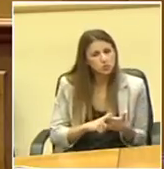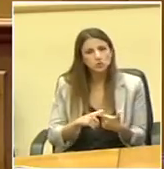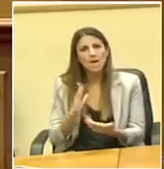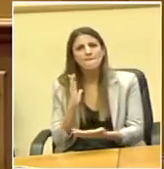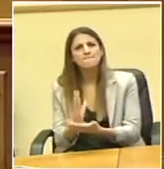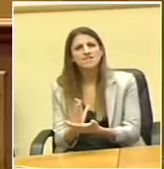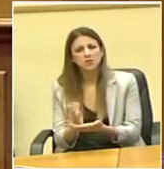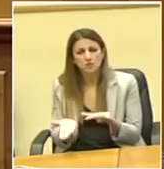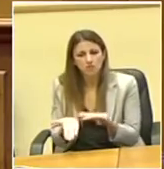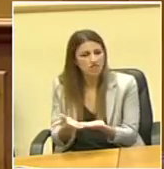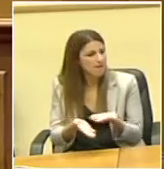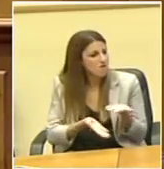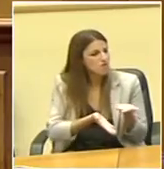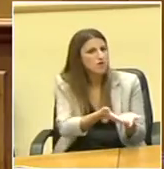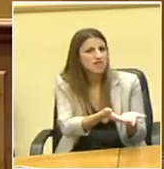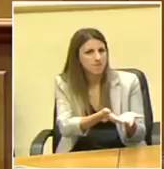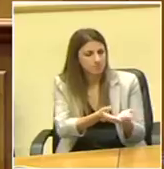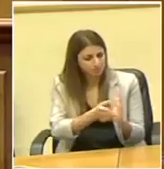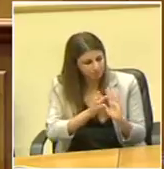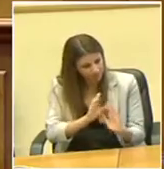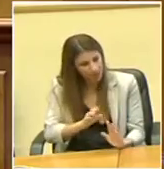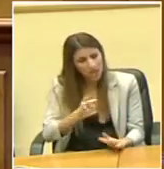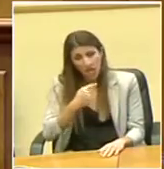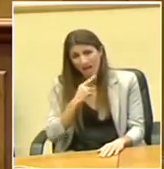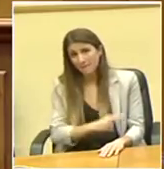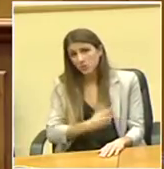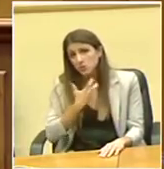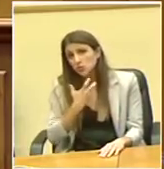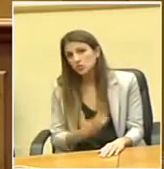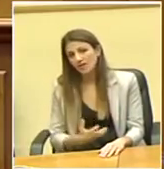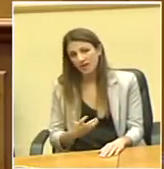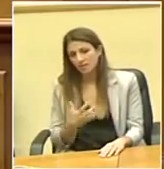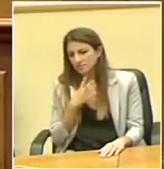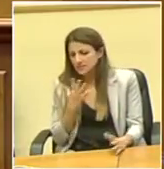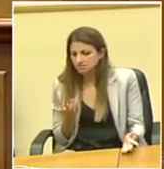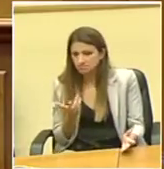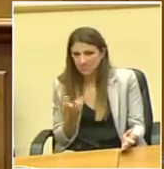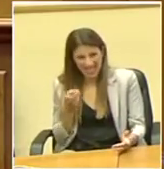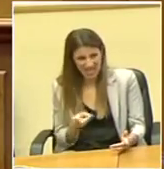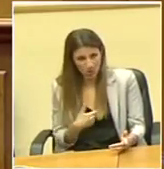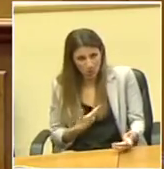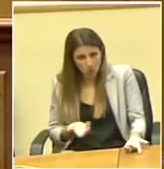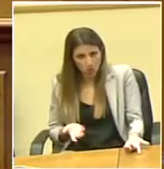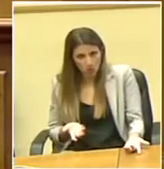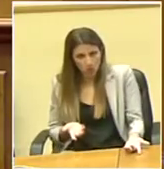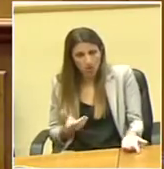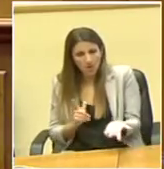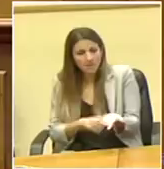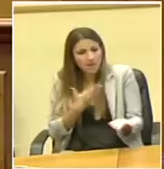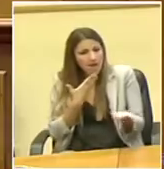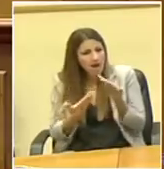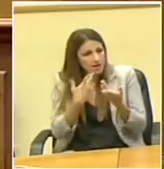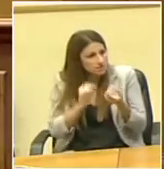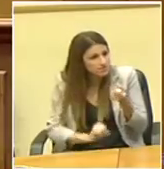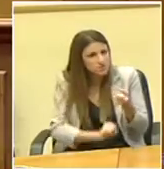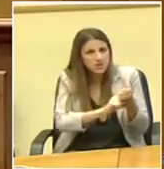πιο σοβαρό το επιχείρημά σας. Είναι εντελώς κακό να υπάρχει μια αλληλεγγύη